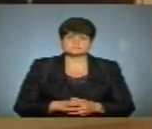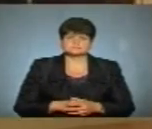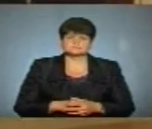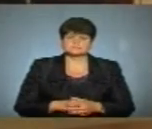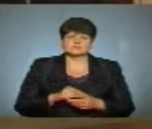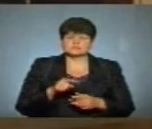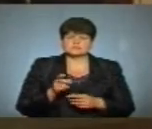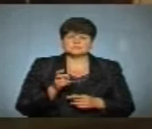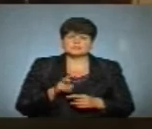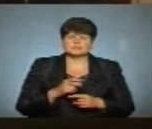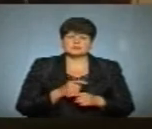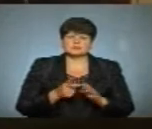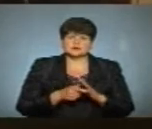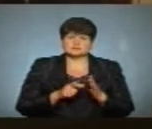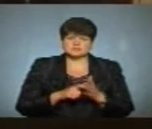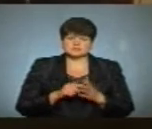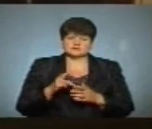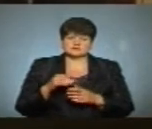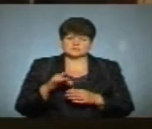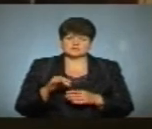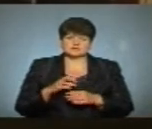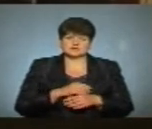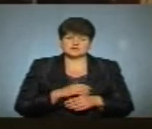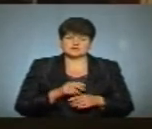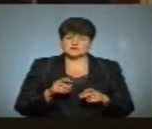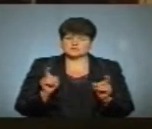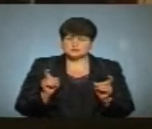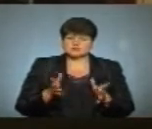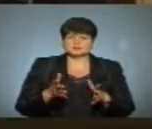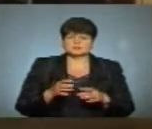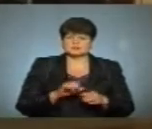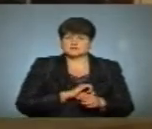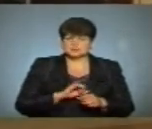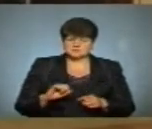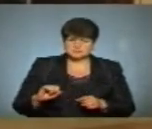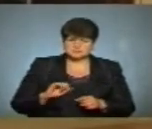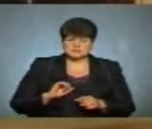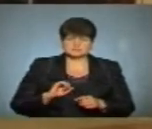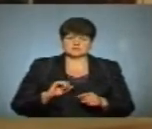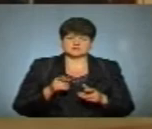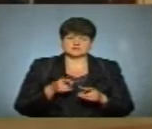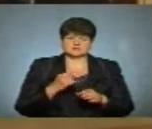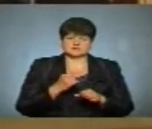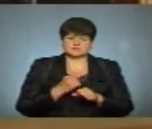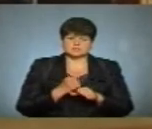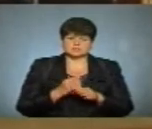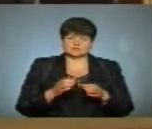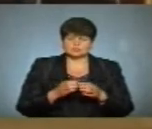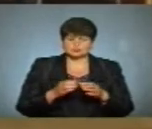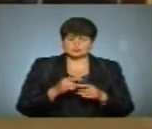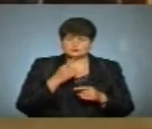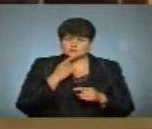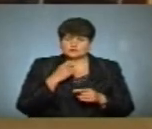Вони відвідують кабінет дерматовенеролога, терапевта і клінічну лабораторію, де їм робиться група крові, резус